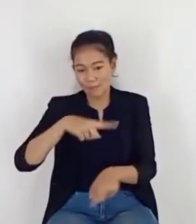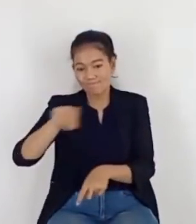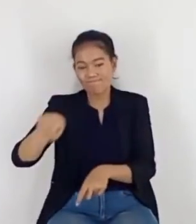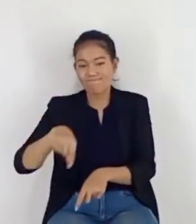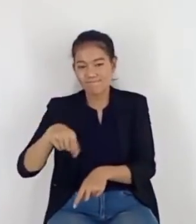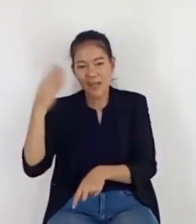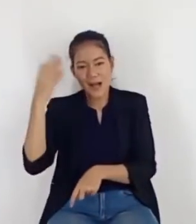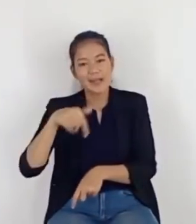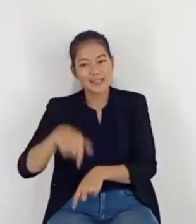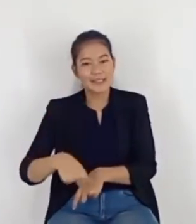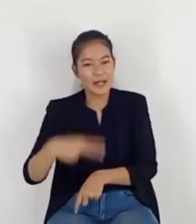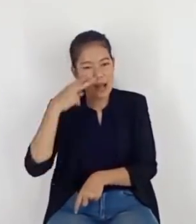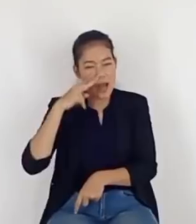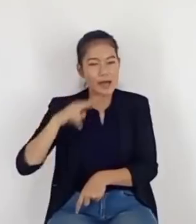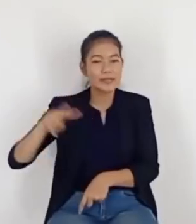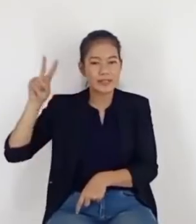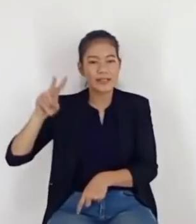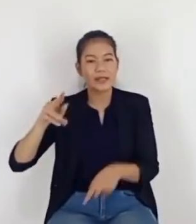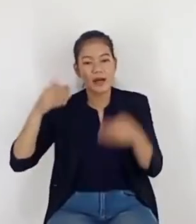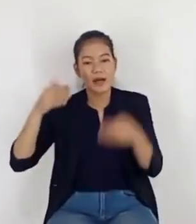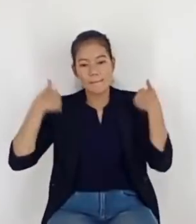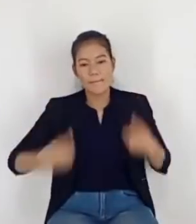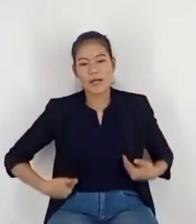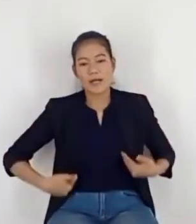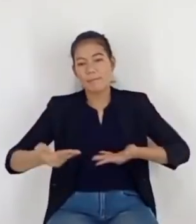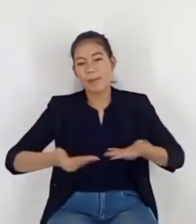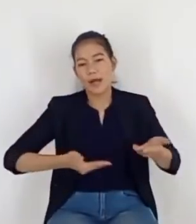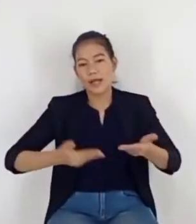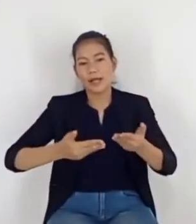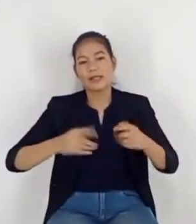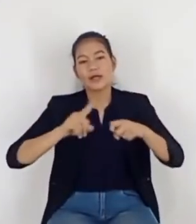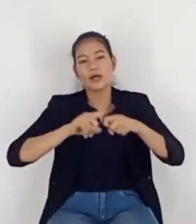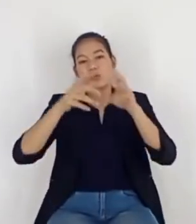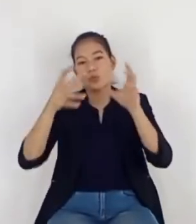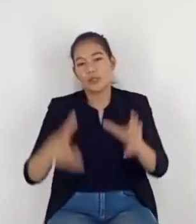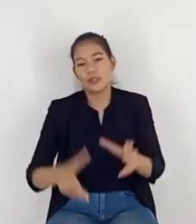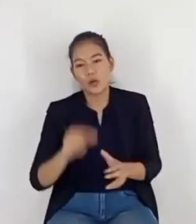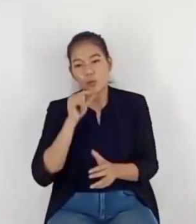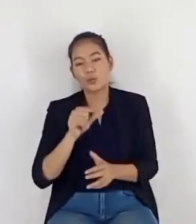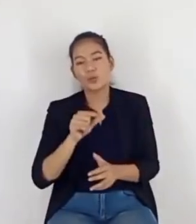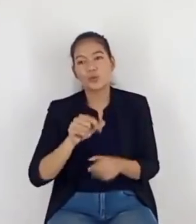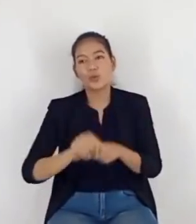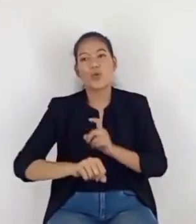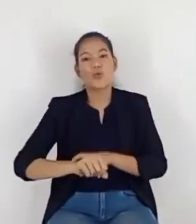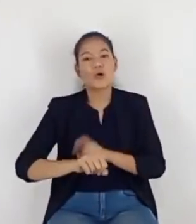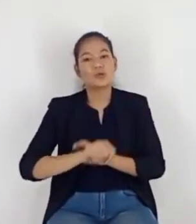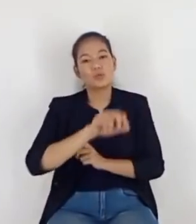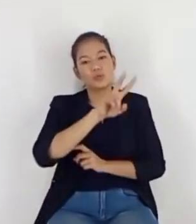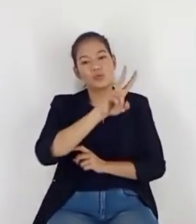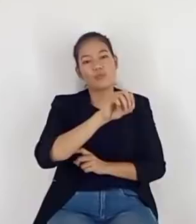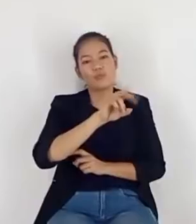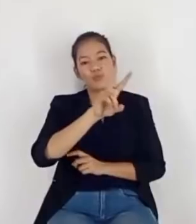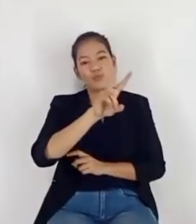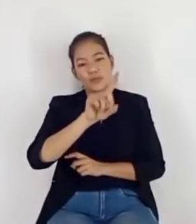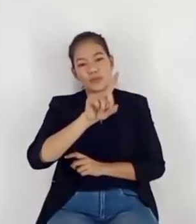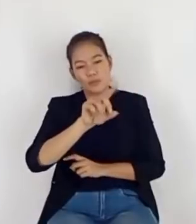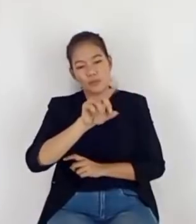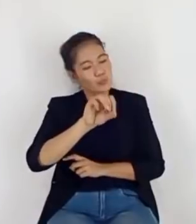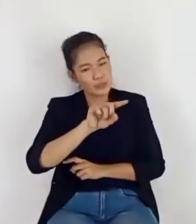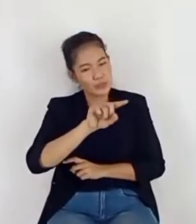pada hari ini akan dilantik sebagai badan pelayanan jemaat GKI Kuitang untuk masa pelayanan tahun 2020